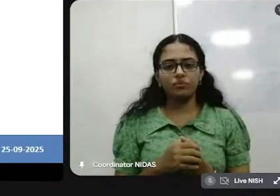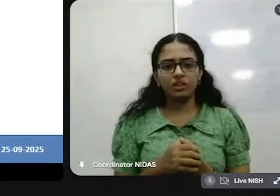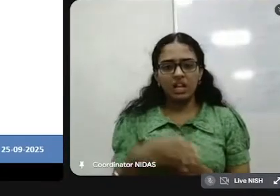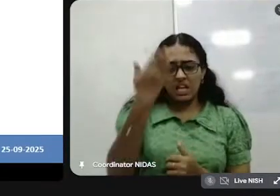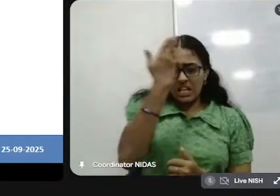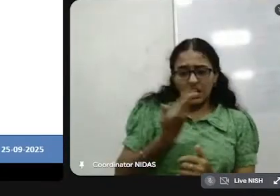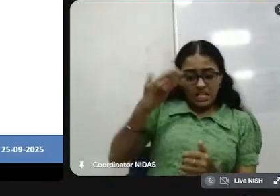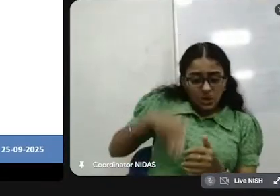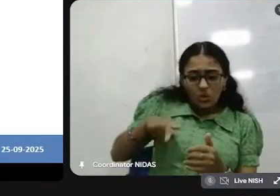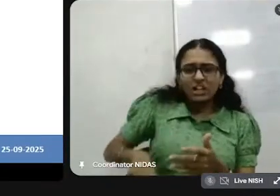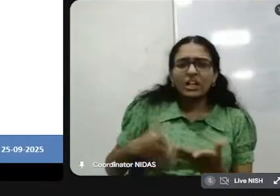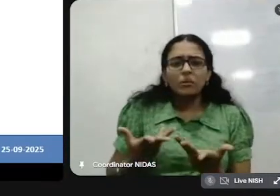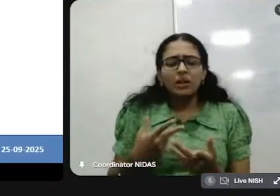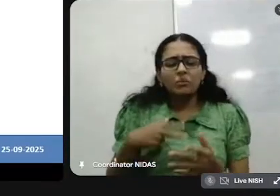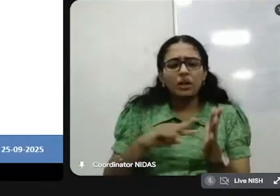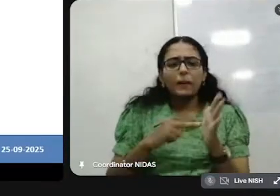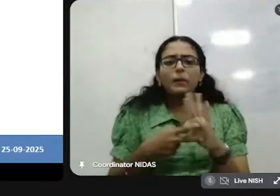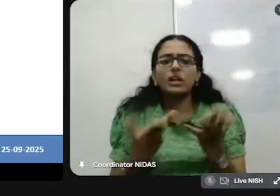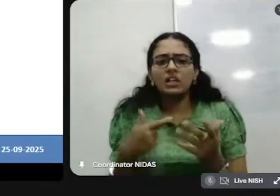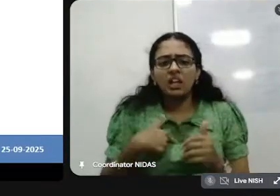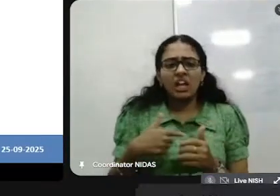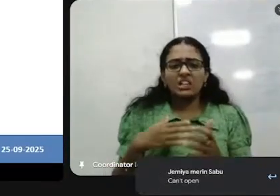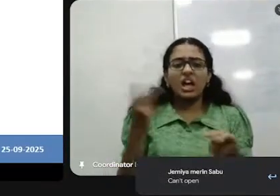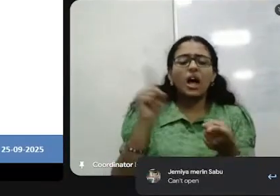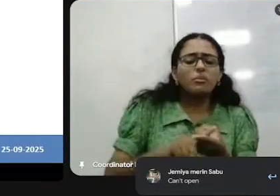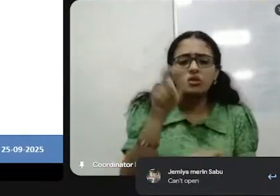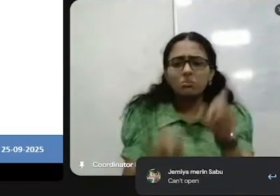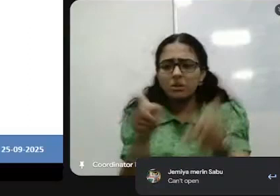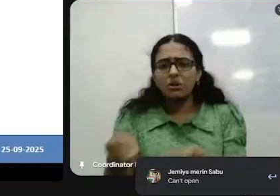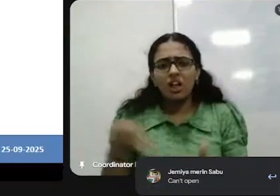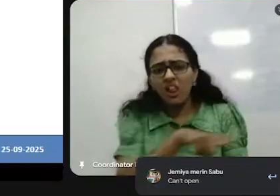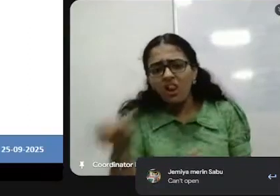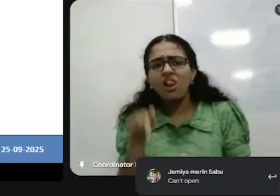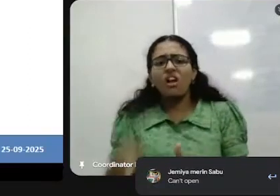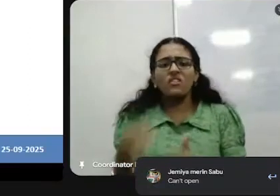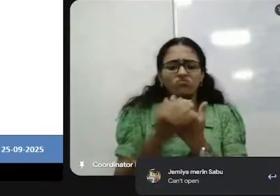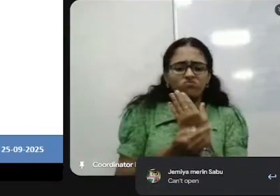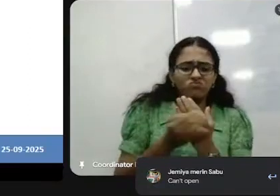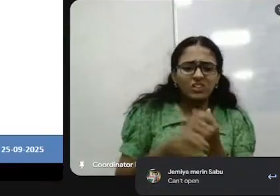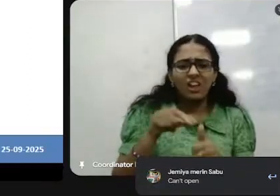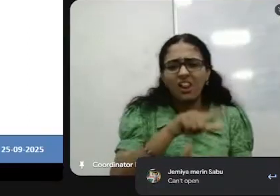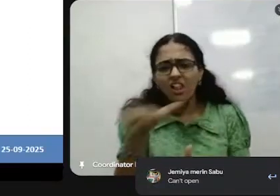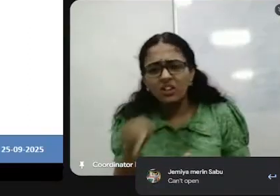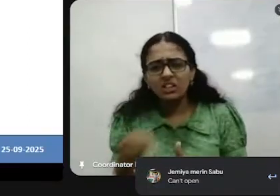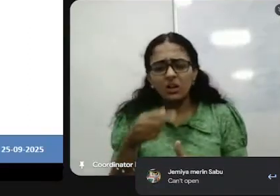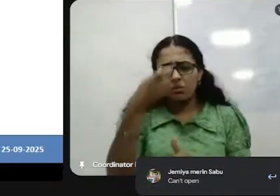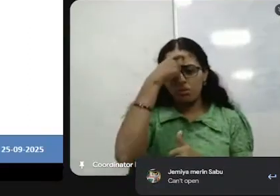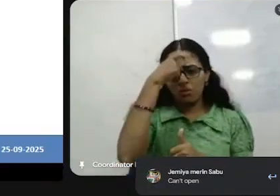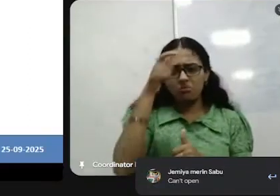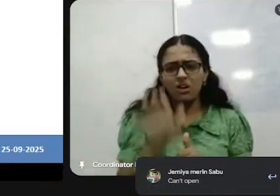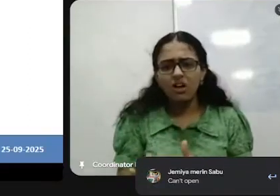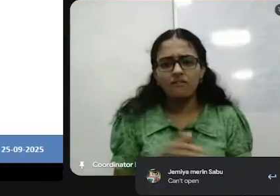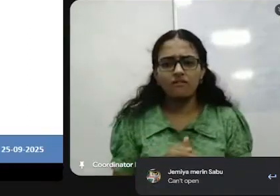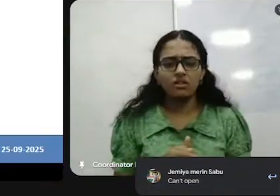സ്ട്രോക്ക് എന്ന് പറയുമ്പോൾ നമുക്കറിയാം, അത് വരുന്ന ആൾക്കും അല്ലെ അതിനെ പരിചരിക്കുന്ന ആൾക്കാർക്കും ജീവിതത്തെ മാറ്റി നിർത്തുന്ന അവസ്ഥയാണ് സ്ട്രോക്ക് എന്ന്